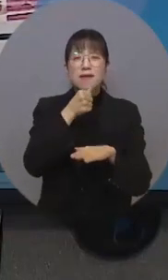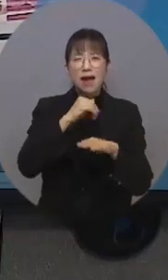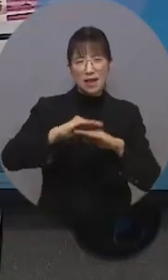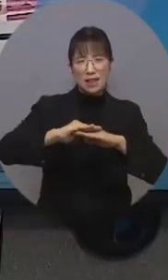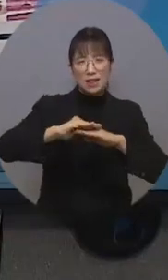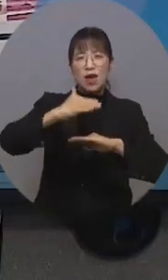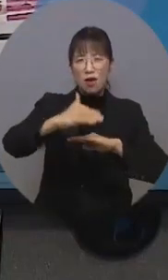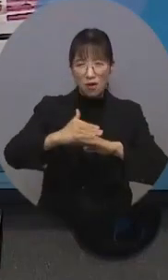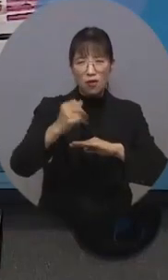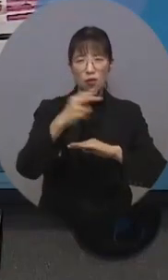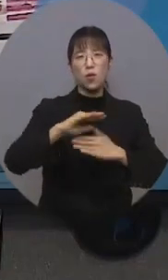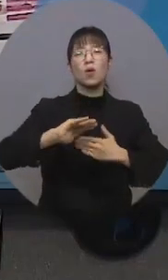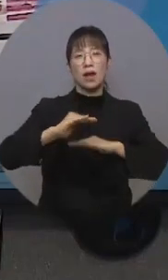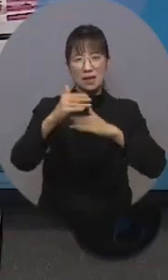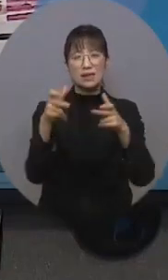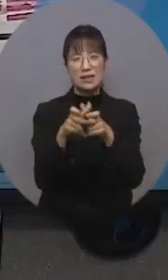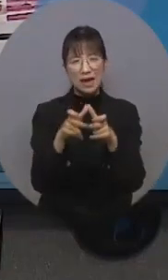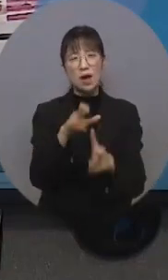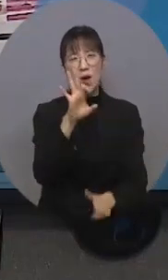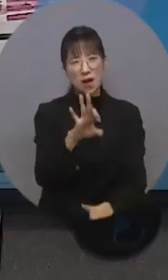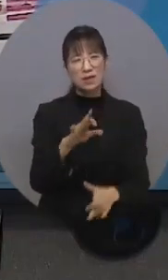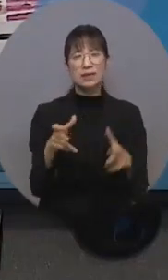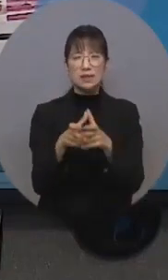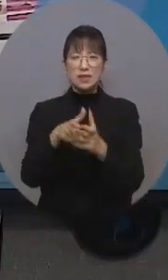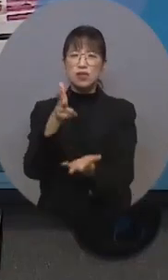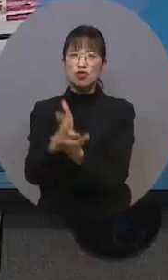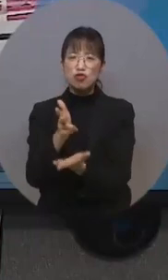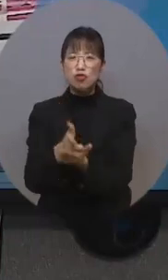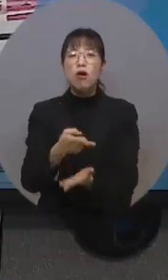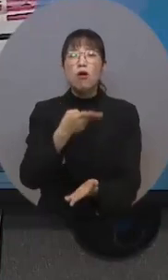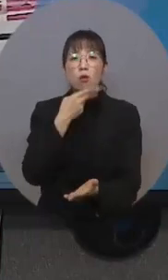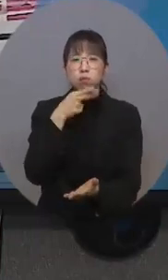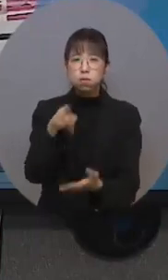장애인 화장실, 장애인 주차장들이 없는 시설을